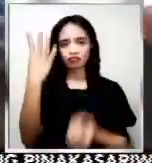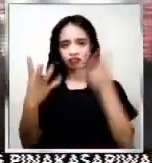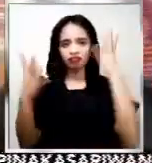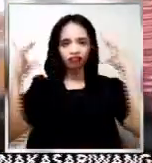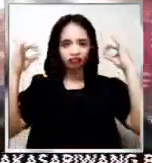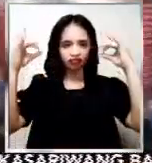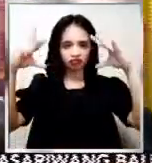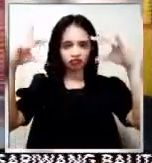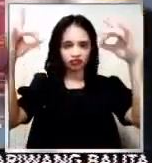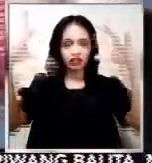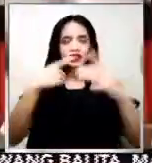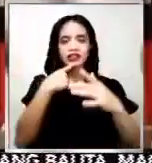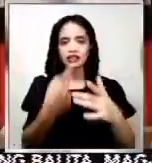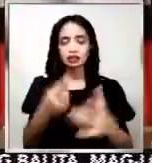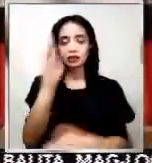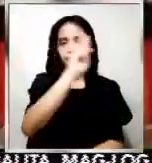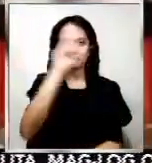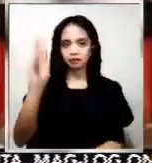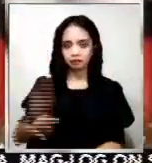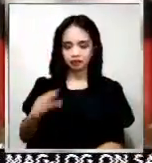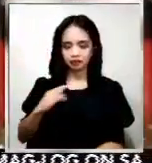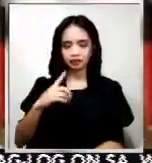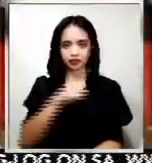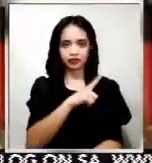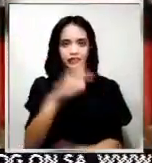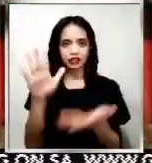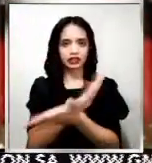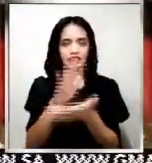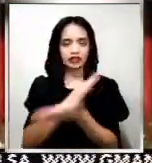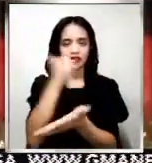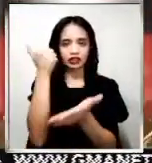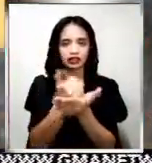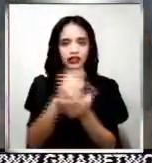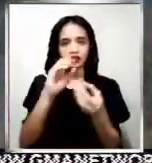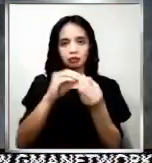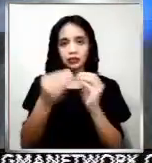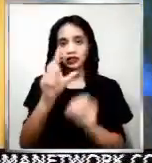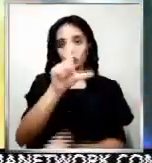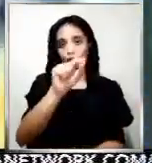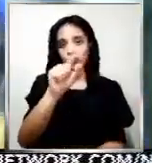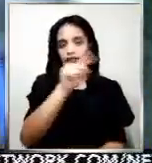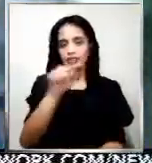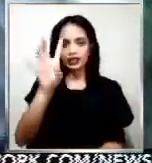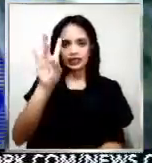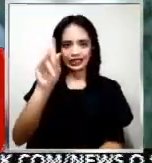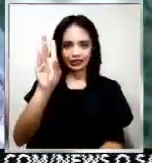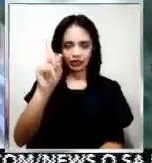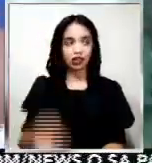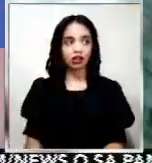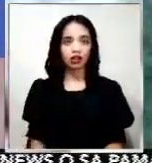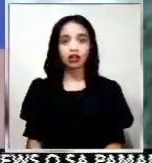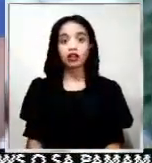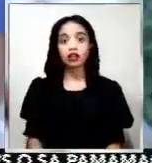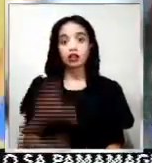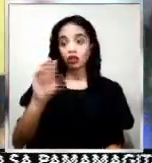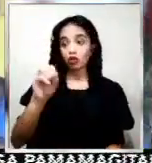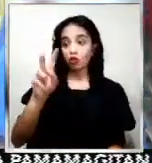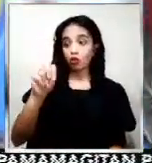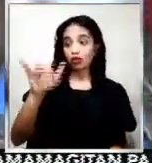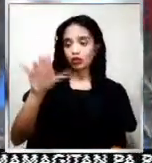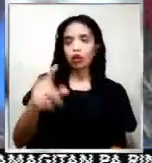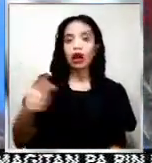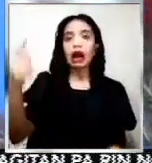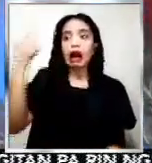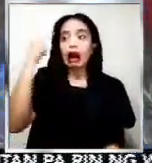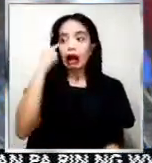Metro Manila Council Resolution Number 20-17. Akala nga ni Onyok, tiba-tiba siya sa paninda